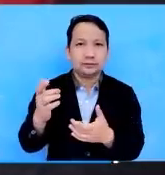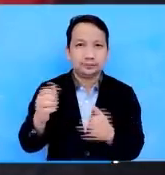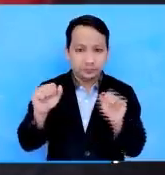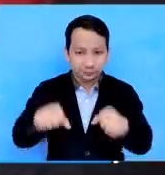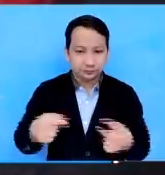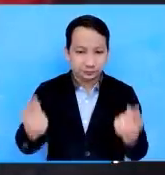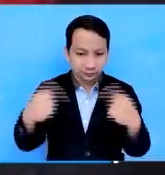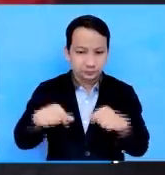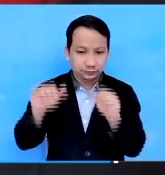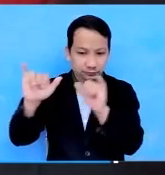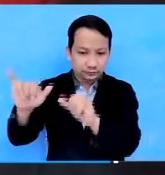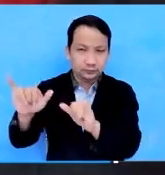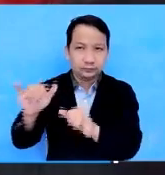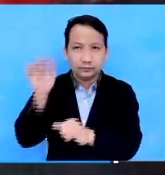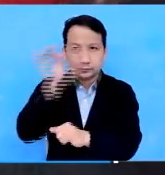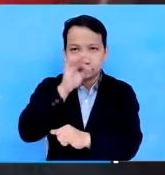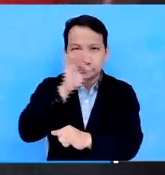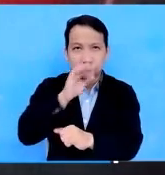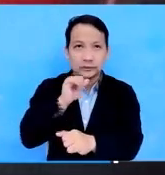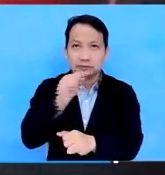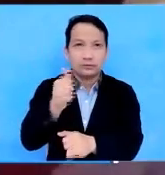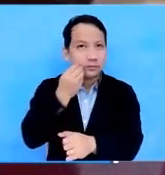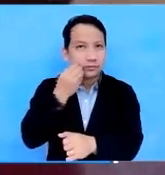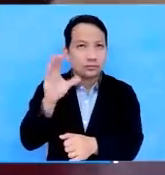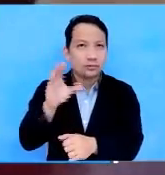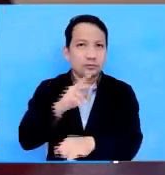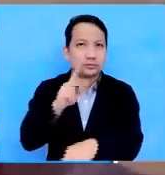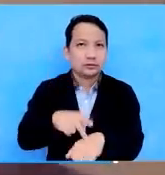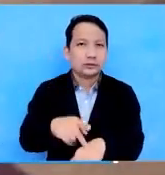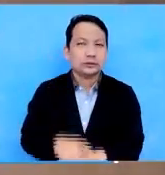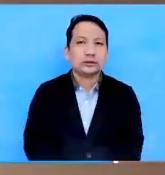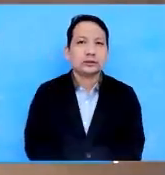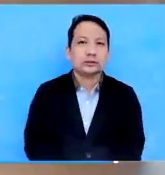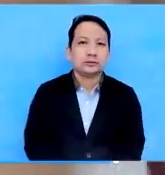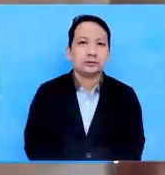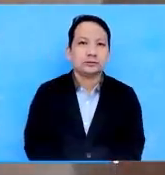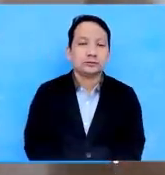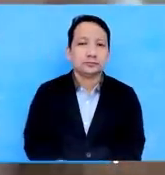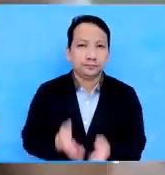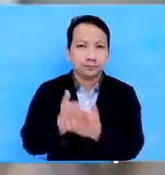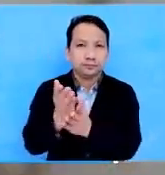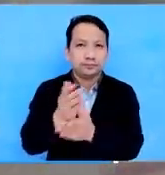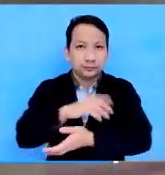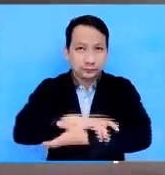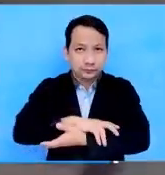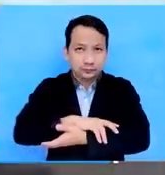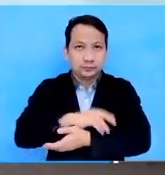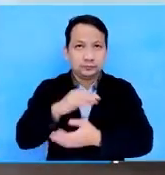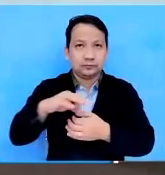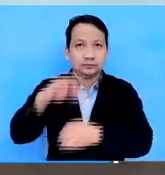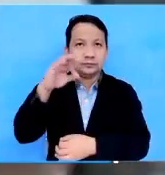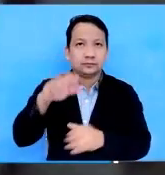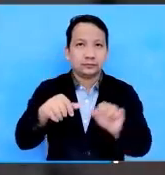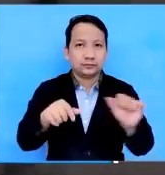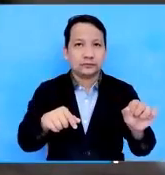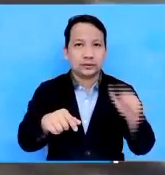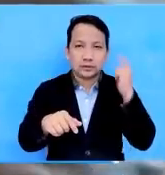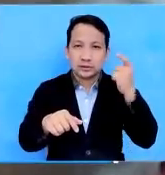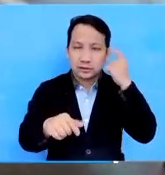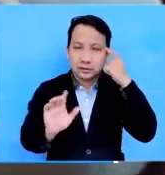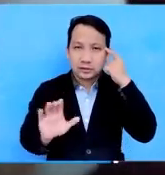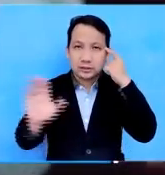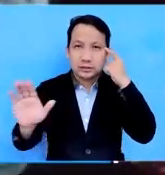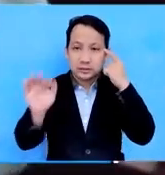manatili doon ang mga Pilipino na ayaw pang umuwi sa Pilipinas. Through the Bayanihan Spirit, nagtutulungan po yung government and yung